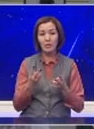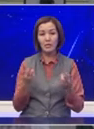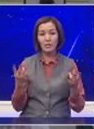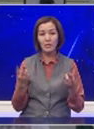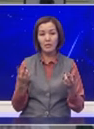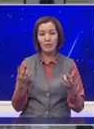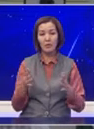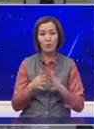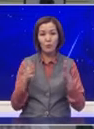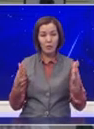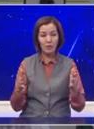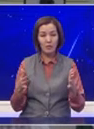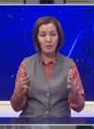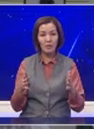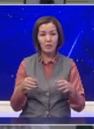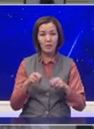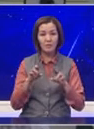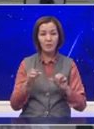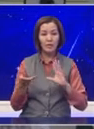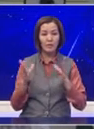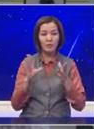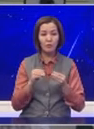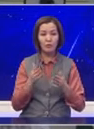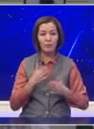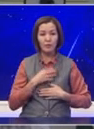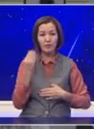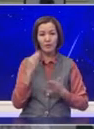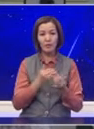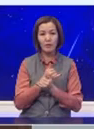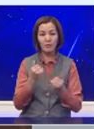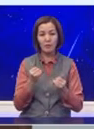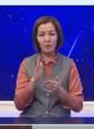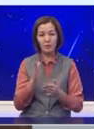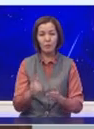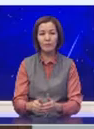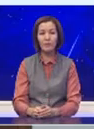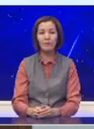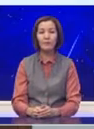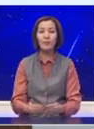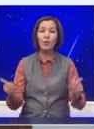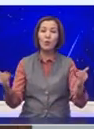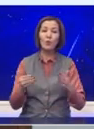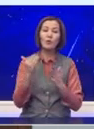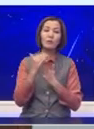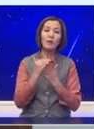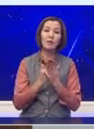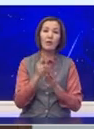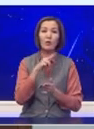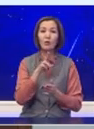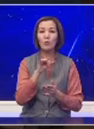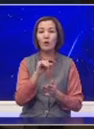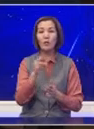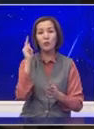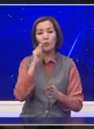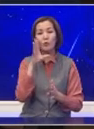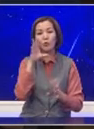берушіден, сондықтан осы мамандық бойынша біз сапалы дайындап жатырмыз деп ойлаймыз. Колледж бағдарламасына дуальды оқытуды енгізу